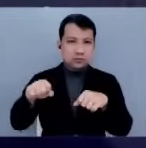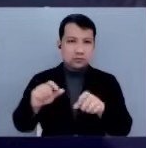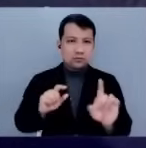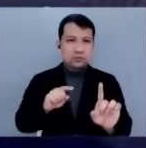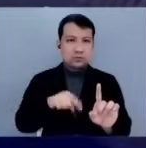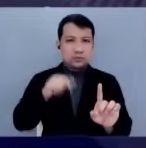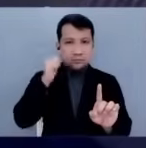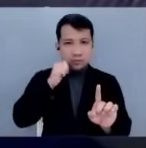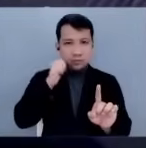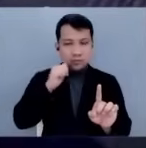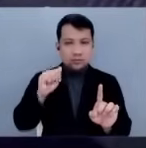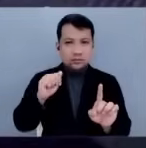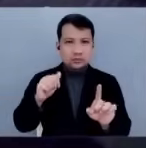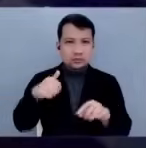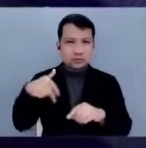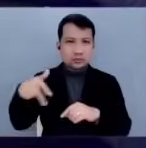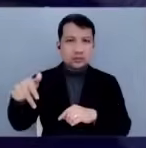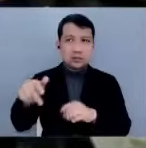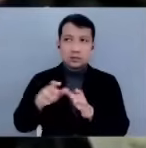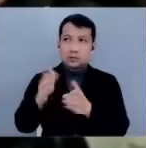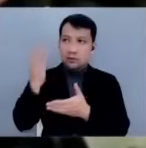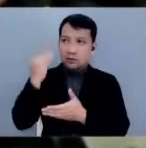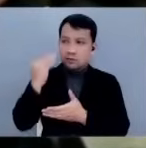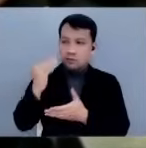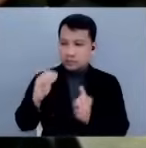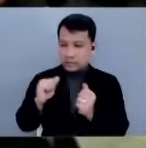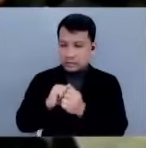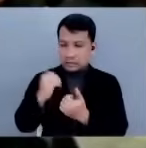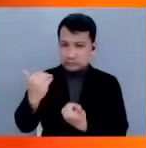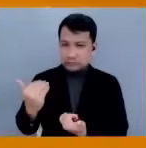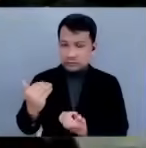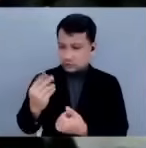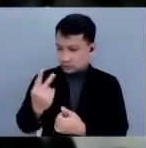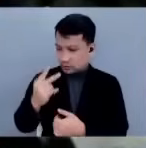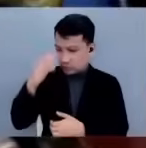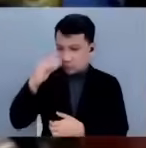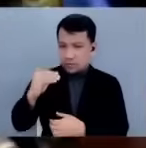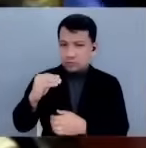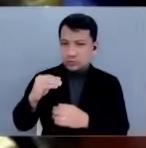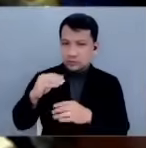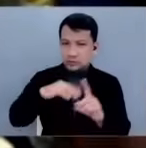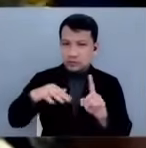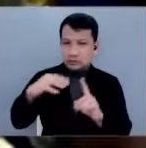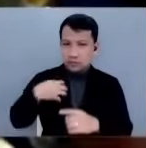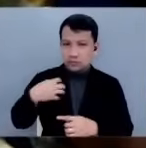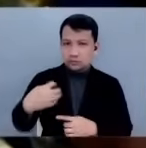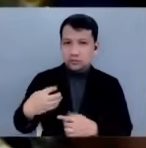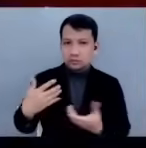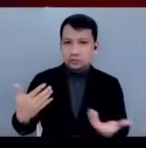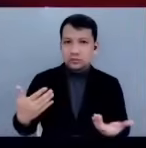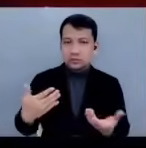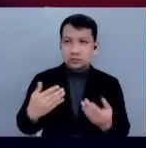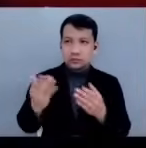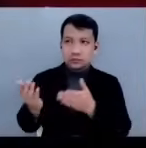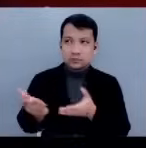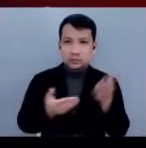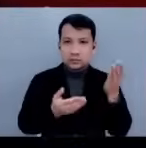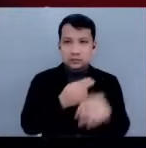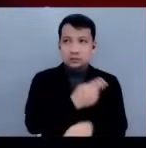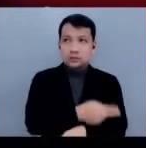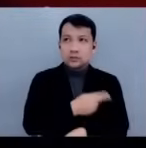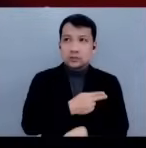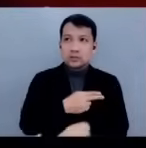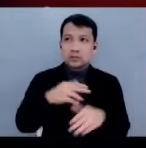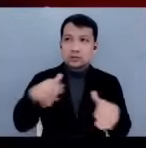na naglalakad sa sidewalk. Nadamay pa niya ang dalawang nagpapatrolyang pulis. Agad dinala sa ospital ang mga nasagasaan dahil